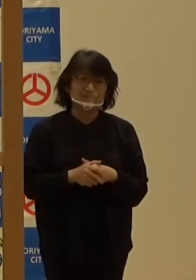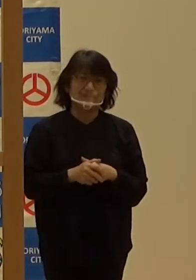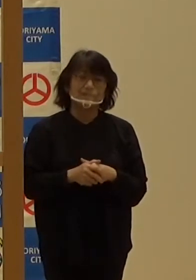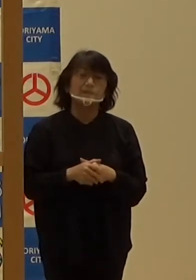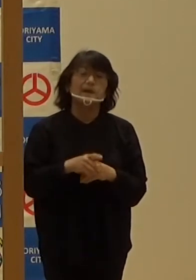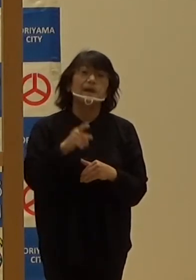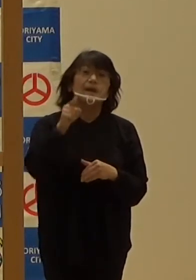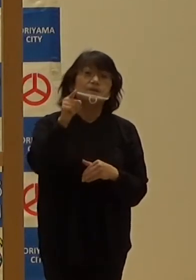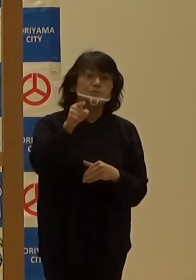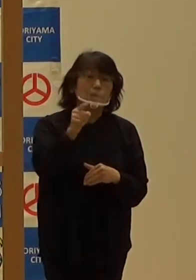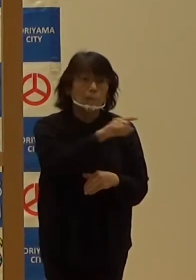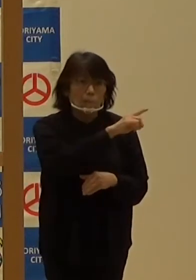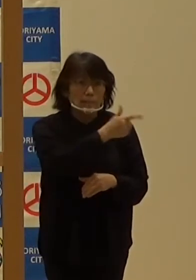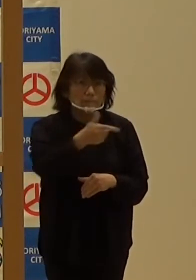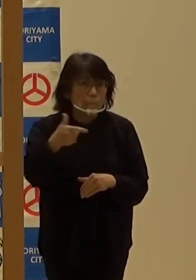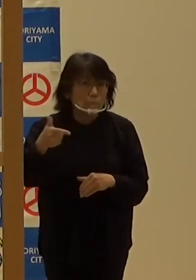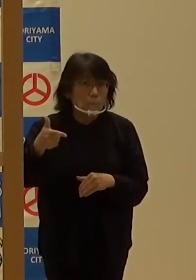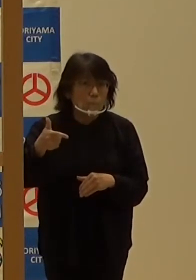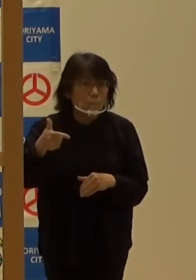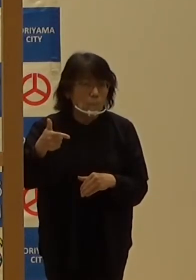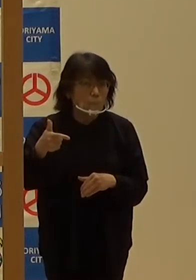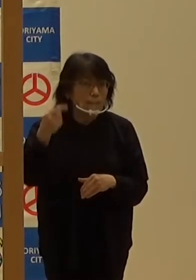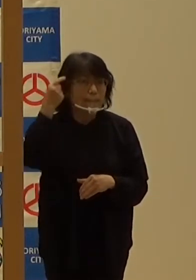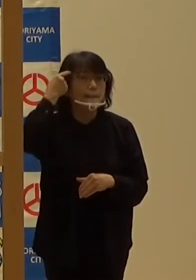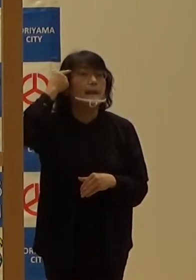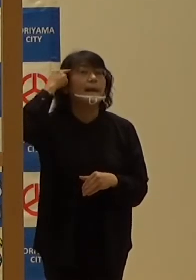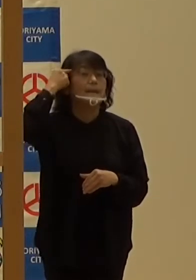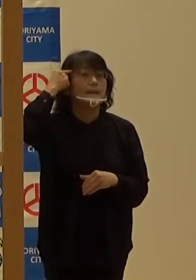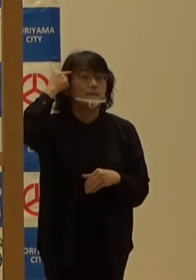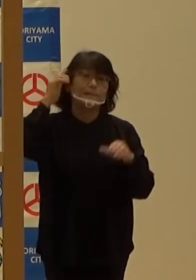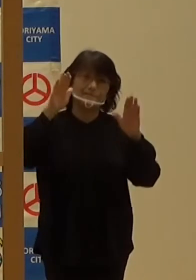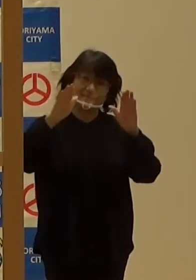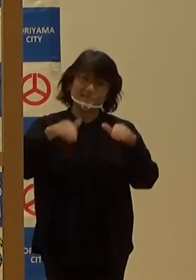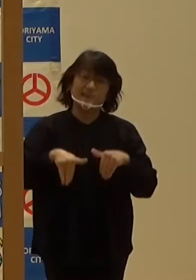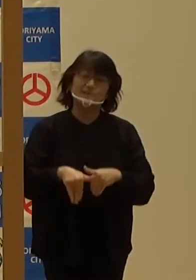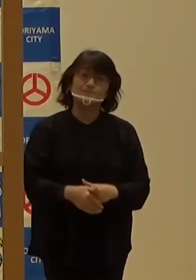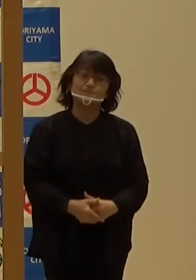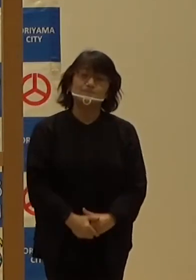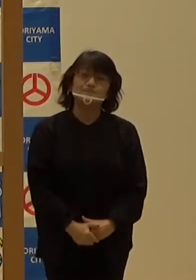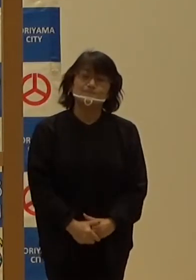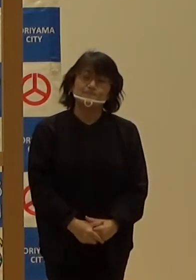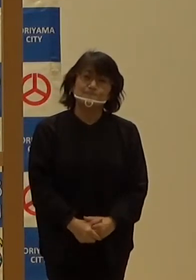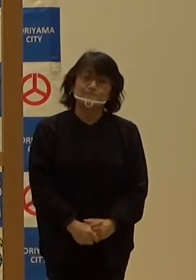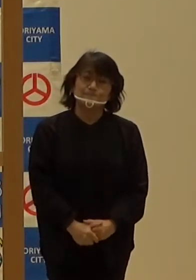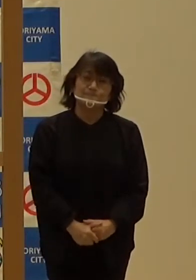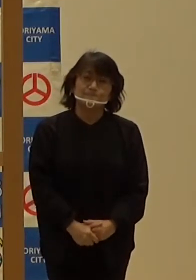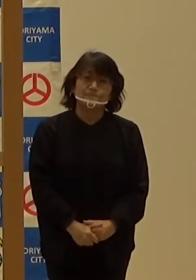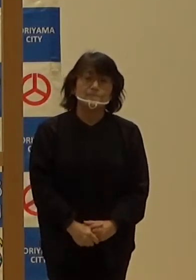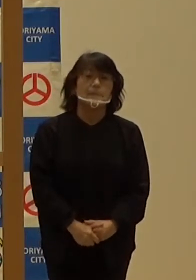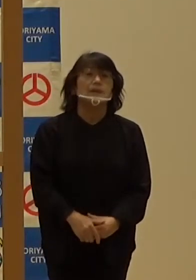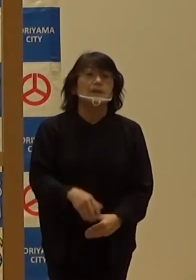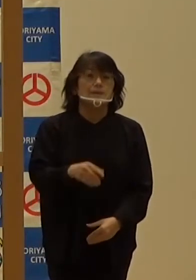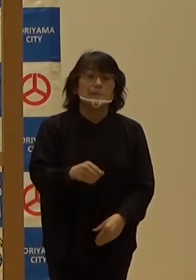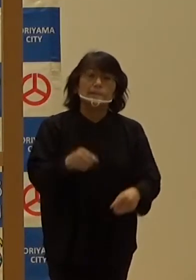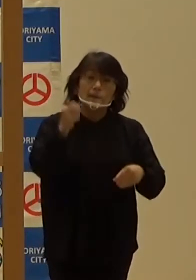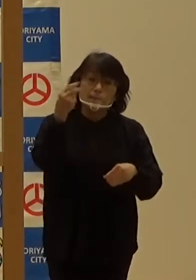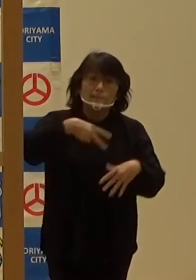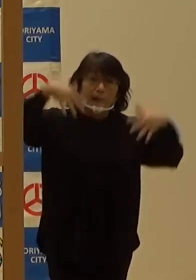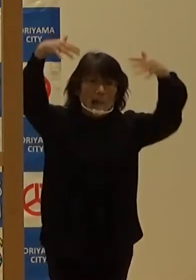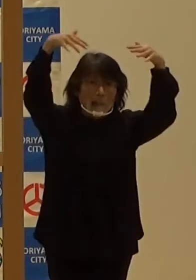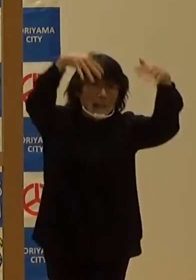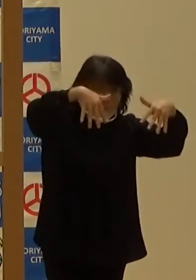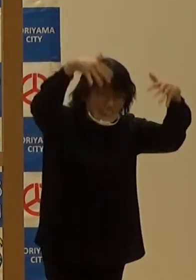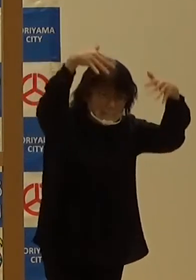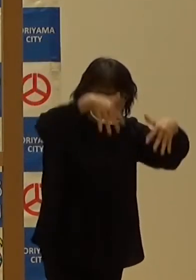ものも、いろいろ回収材料にしております。であともう一つはですね、雨の日であったり夏の